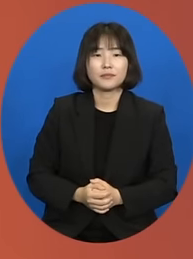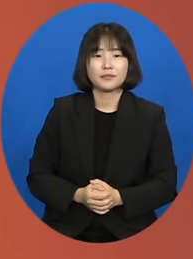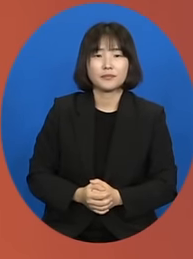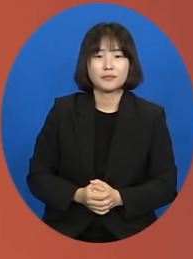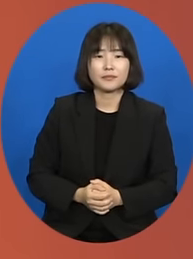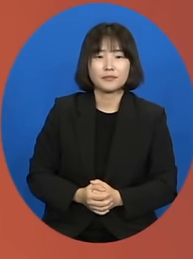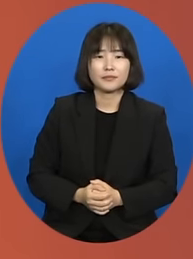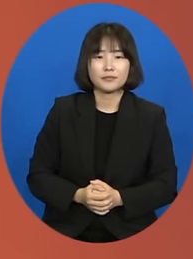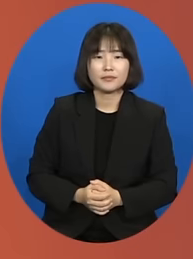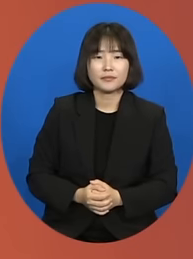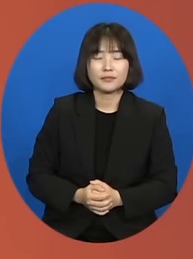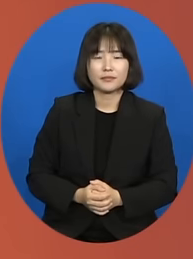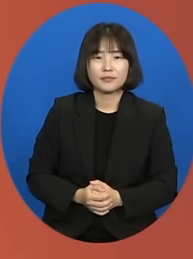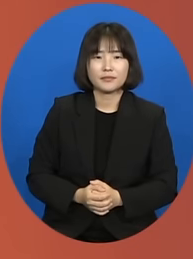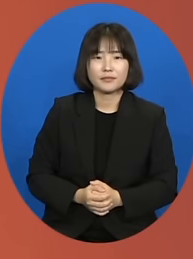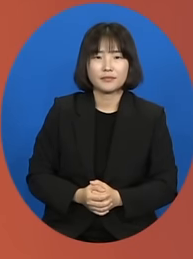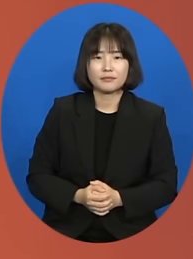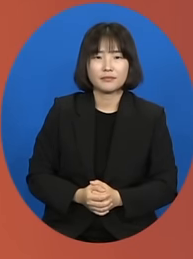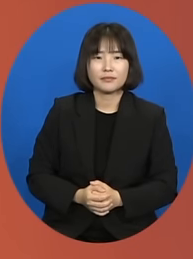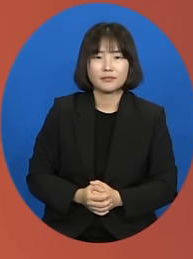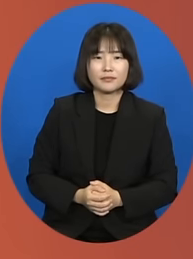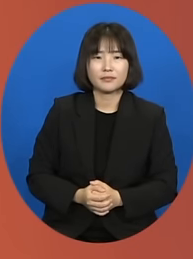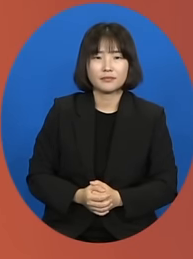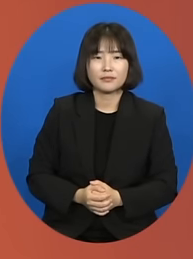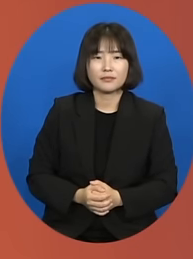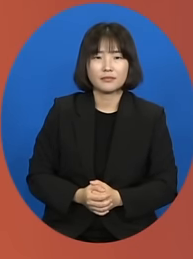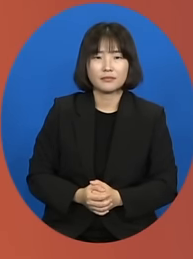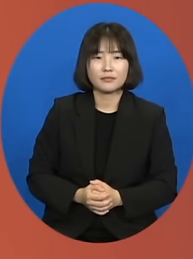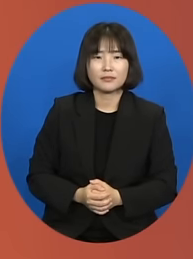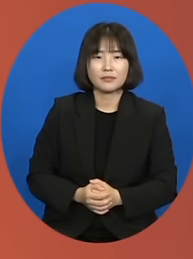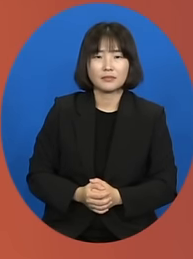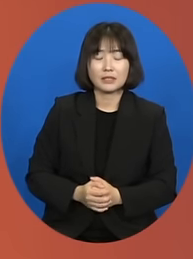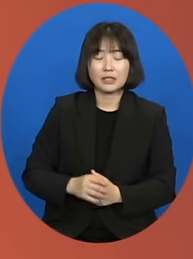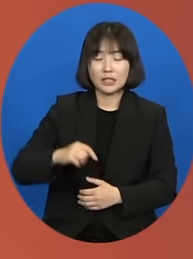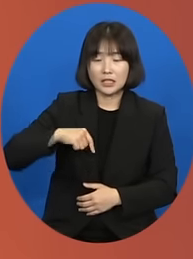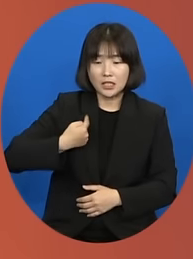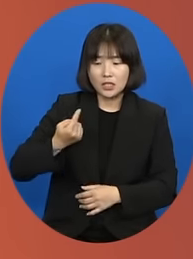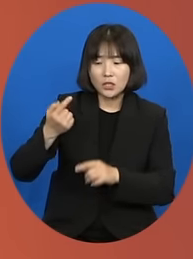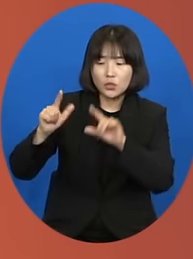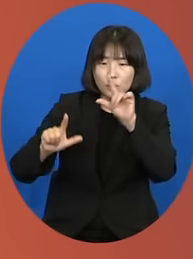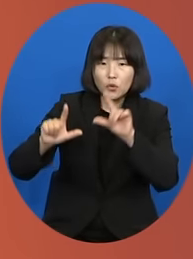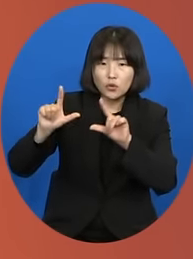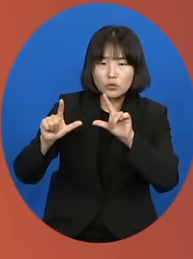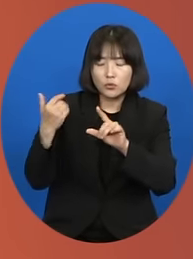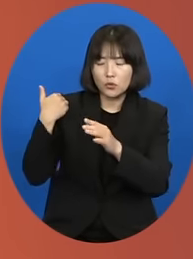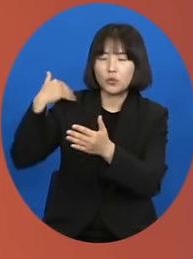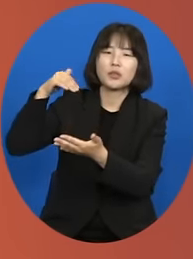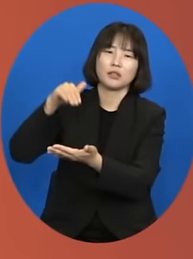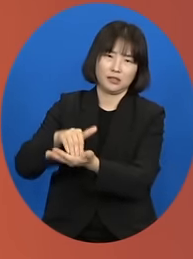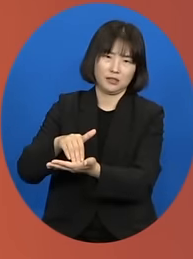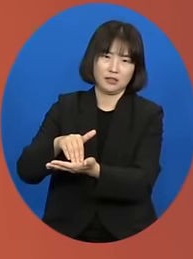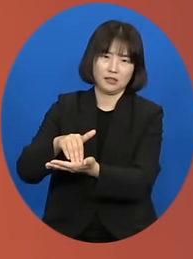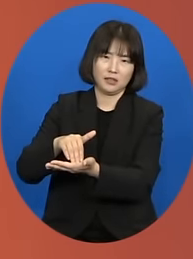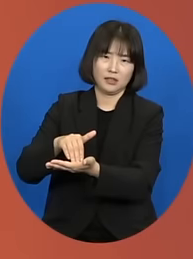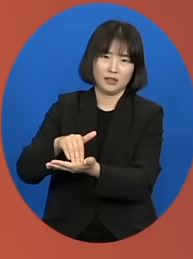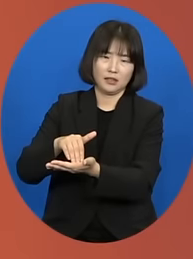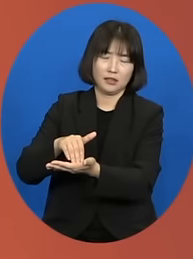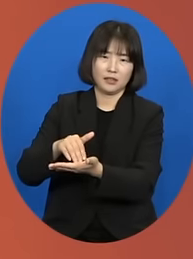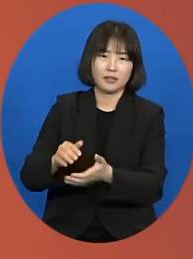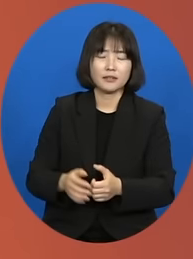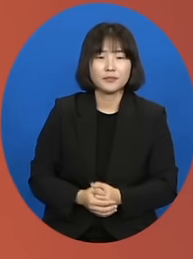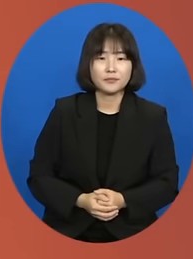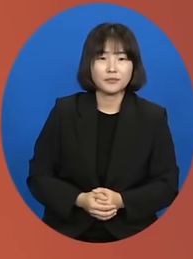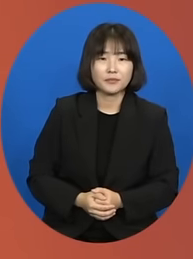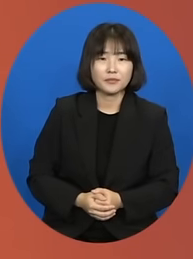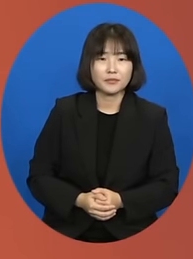to himself. 그는 그의 자신의 모습으로 돌아간 것입니다. 그리고 제가 가지고 있는